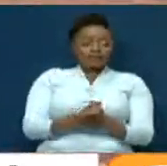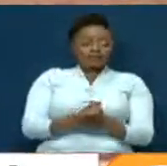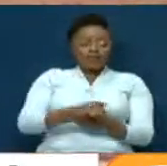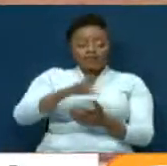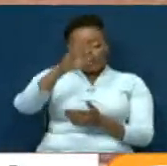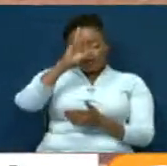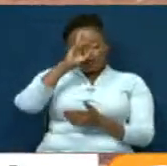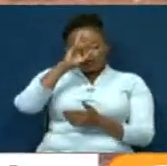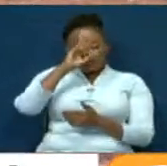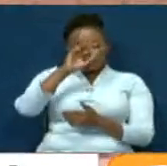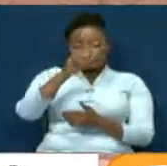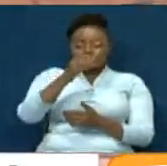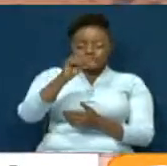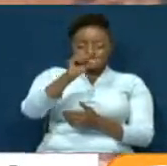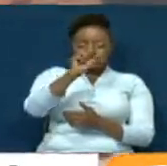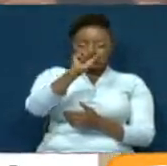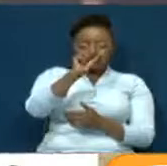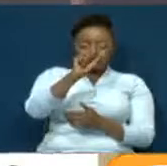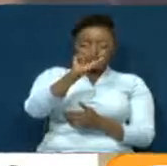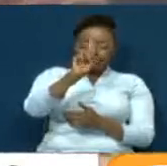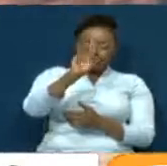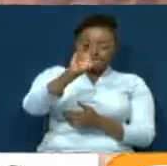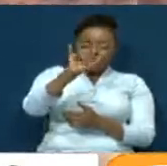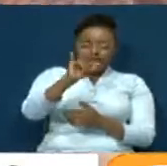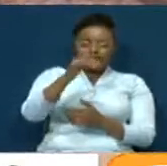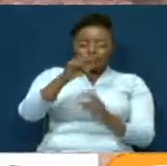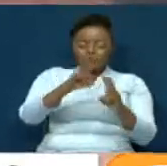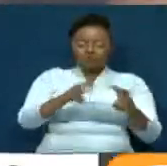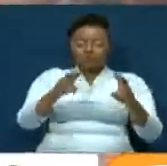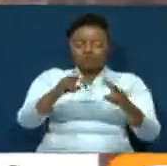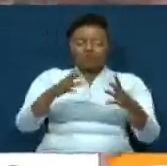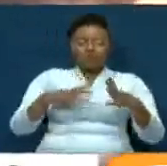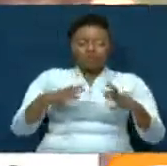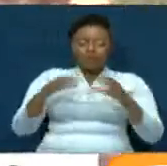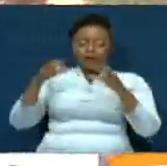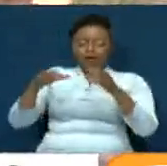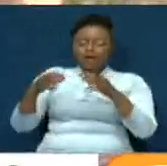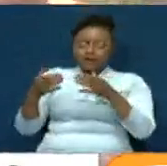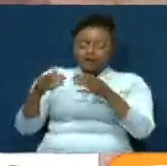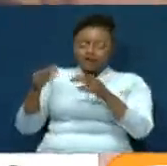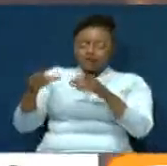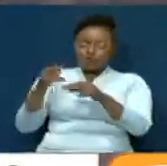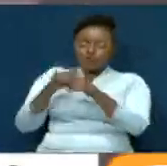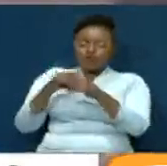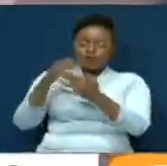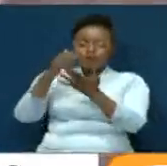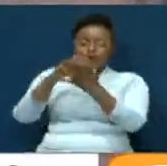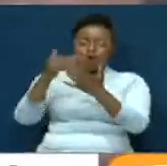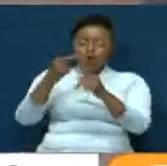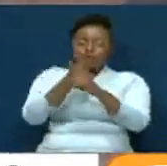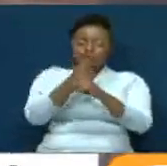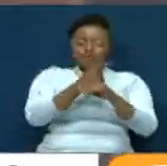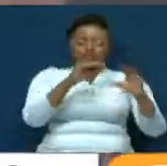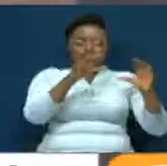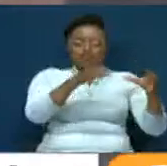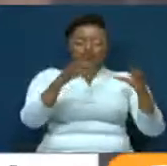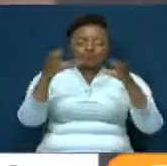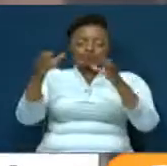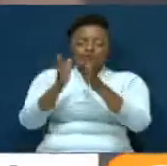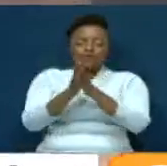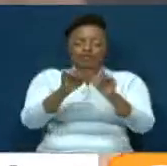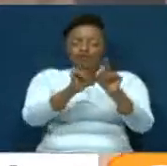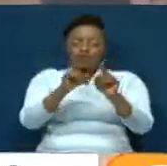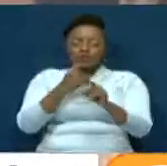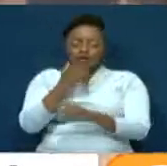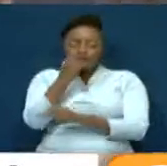Makachero wa kitengo cha jinai wanachunguza iwapo wahusika ni wagenge la Confirm au ni makundi tofauti, na hata kuna